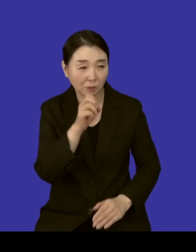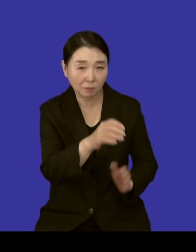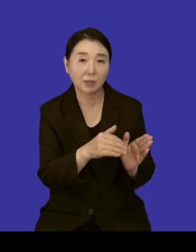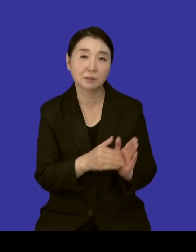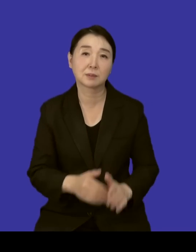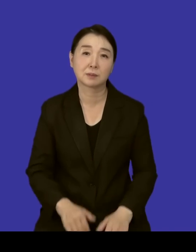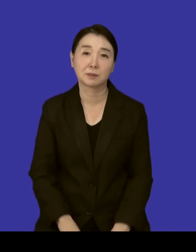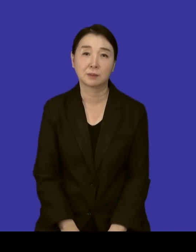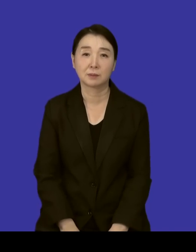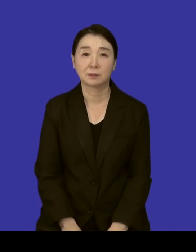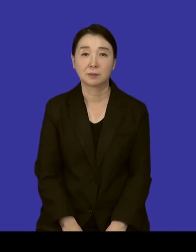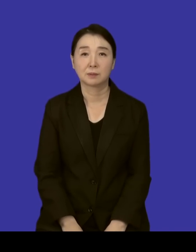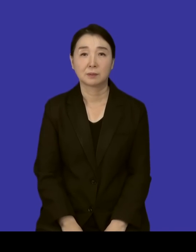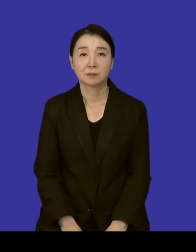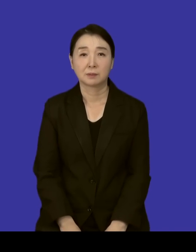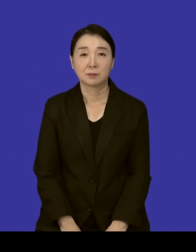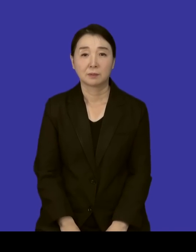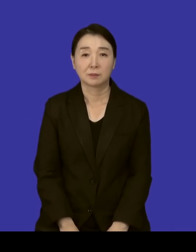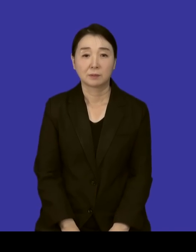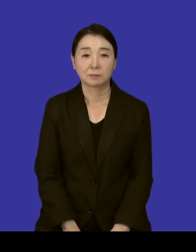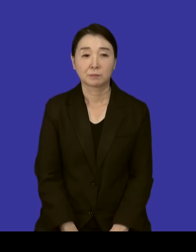내가 이렇게 얘기를 하니까